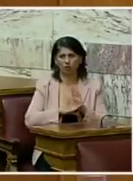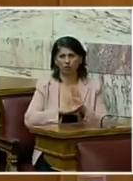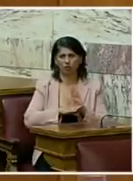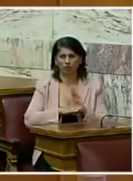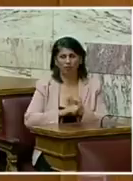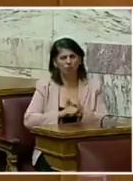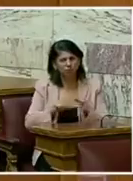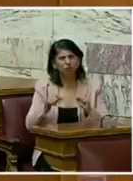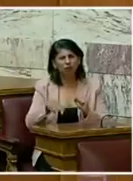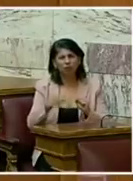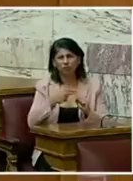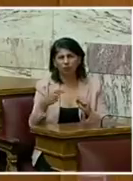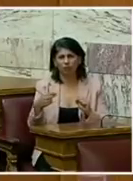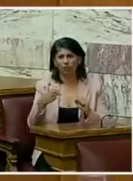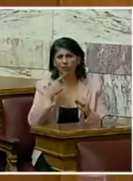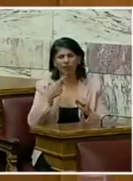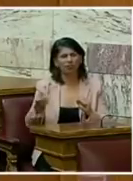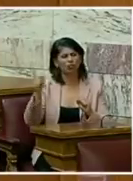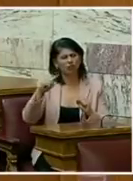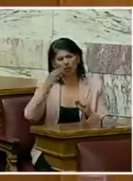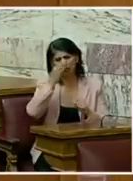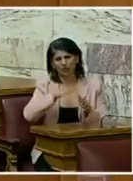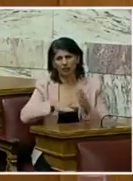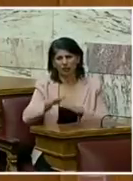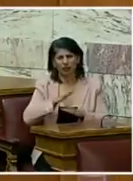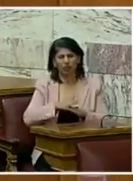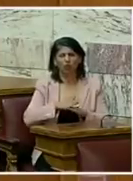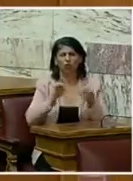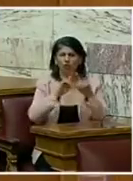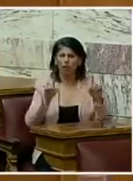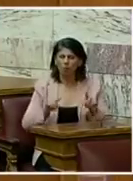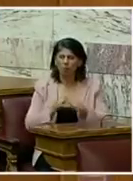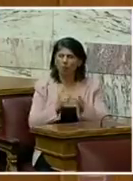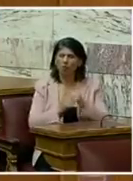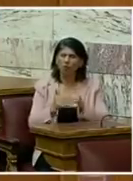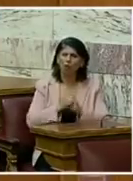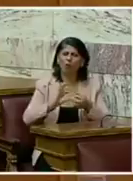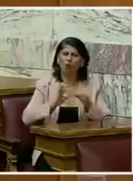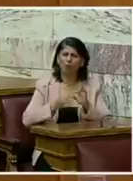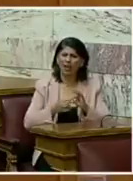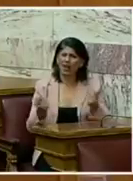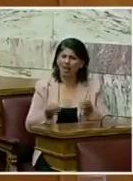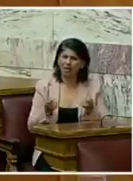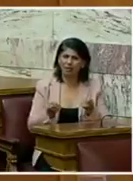υπόθεση. Δεν αναφέρουμε στα άλλα μεγάλα σκάνδαλα, ούτε Ολυμπιακούς Αγώνες, ούτε δομημένα ομόλογα, ούτε τα Ολυμπιακά έργα. Τα παραβλέπω.